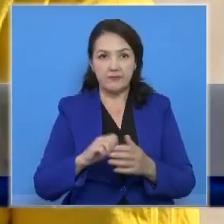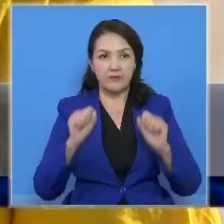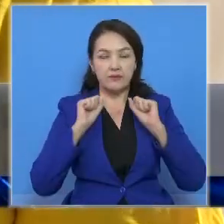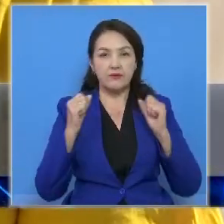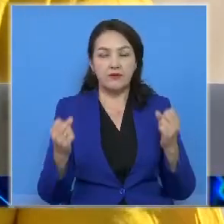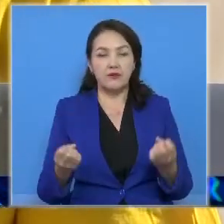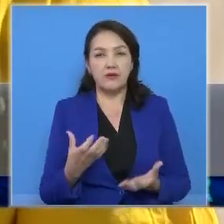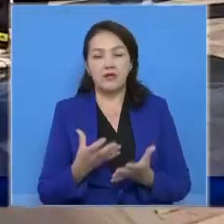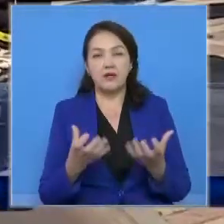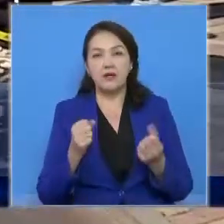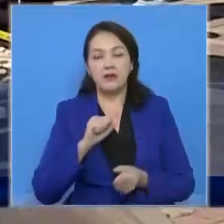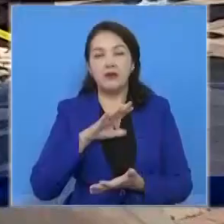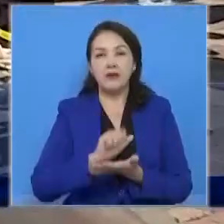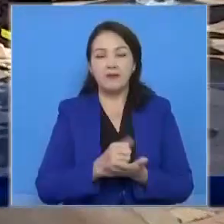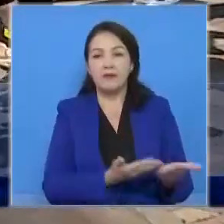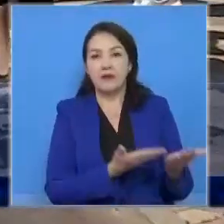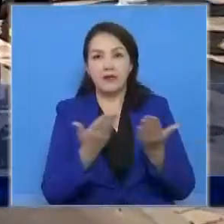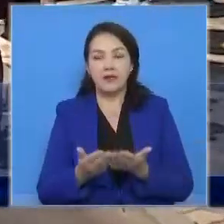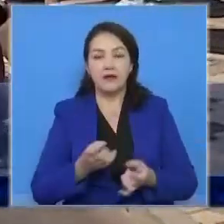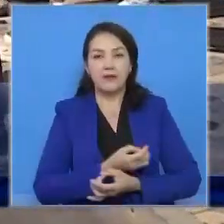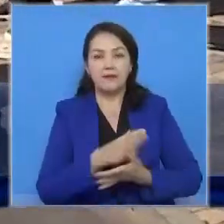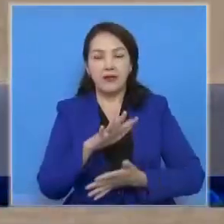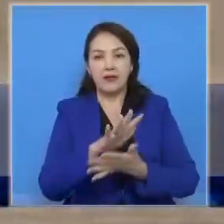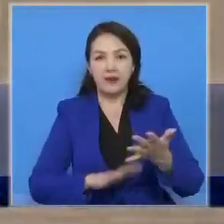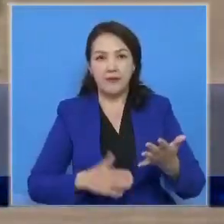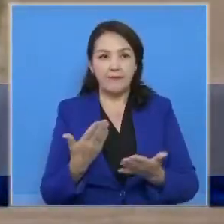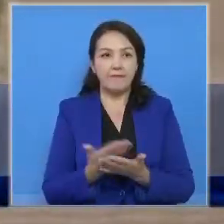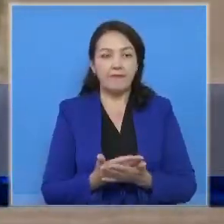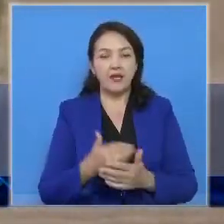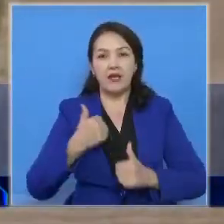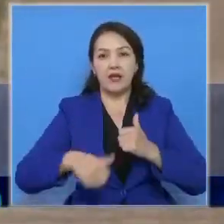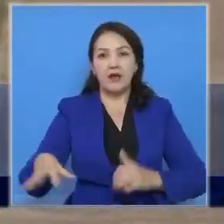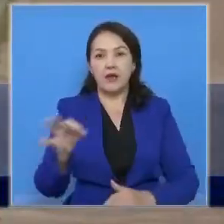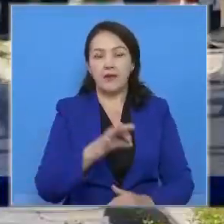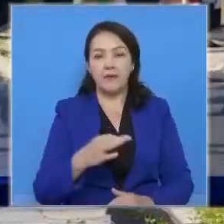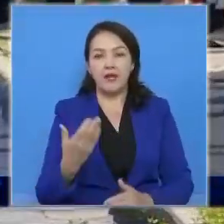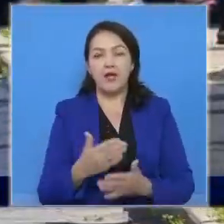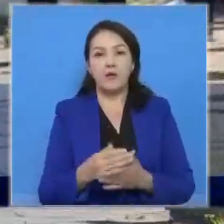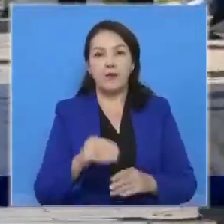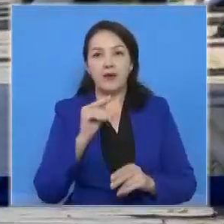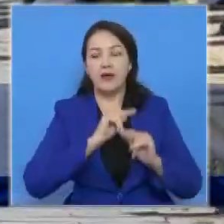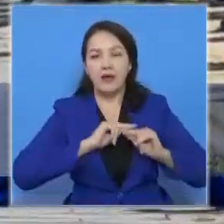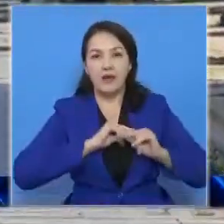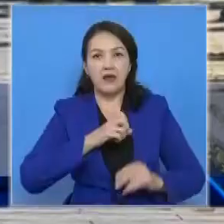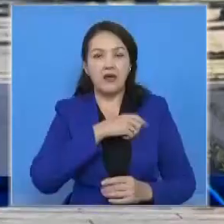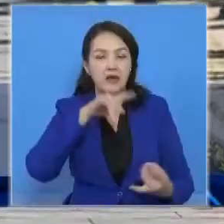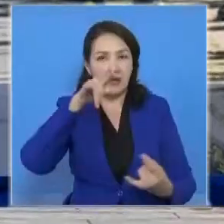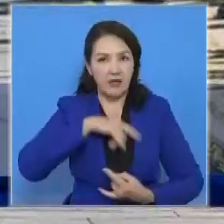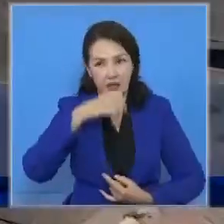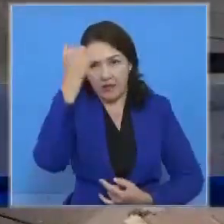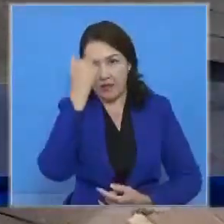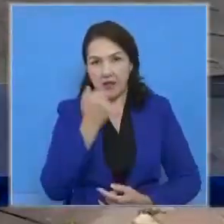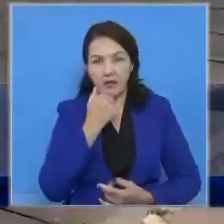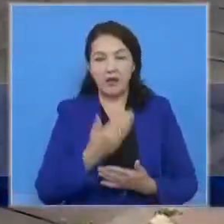шұғылдануға шақырамыз бәрін. Мереке қарсаңындағы шаралар жалғасады. Дәстүрге сай облыста жемісті еңбек етіп жүрген ақ халаттылар алғысқа